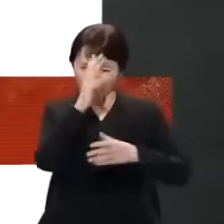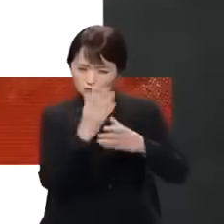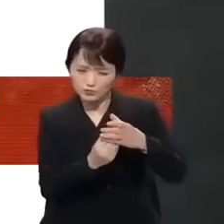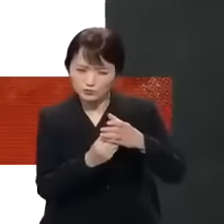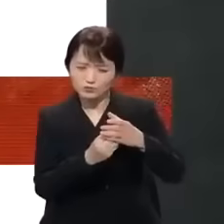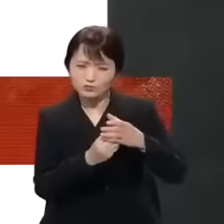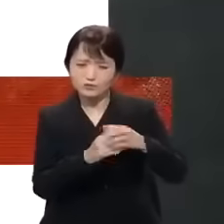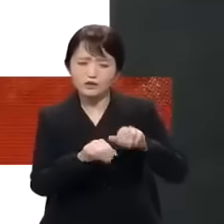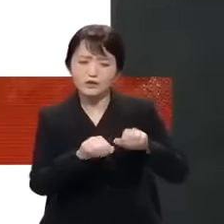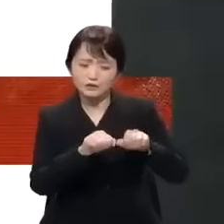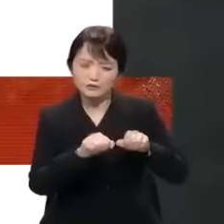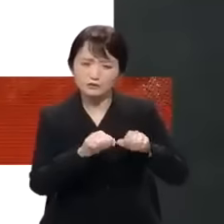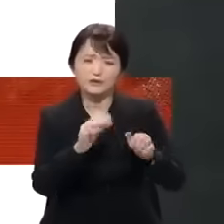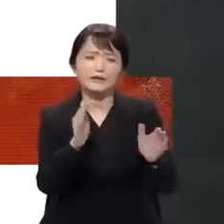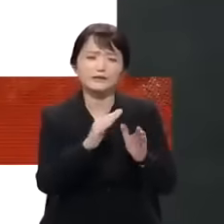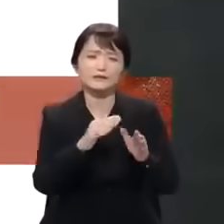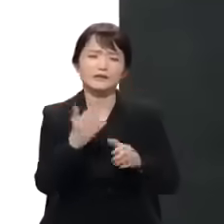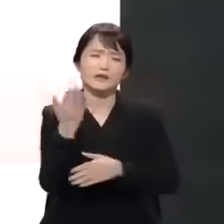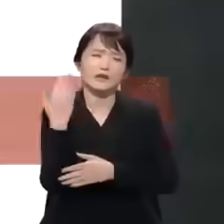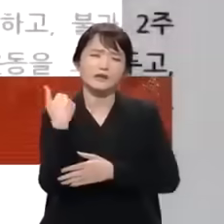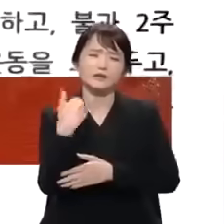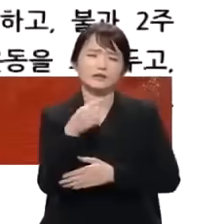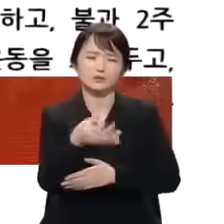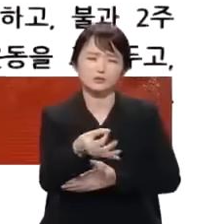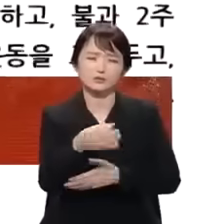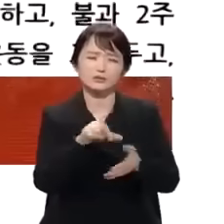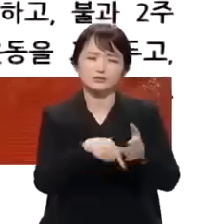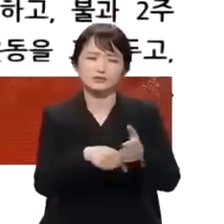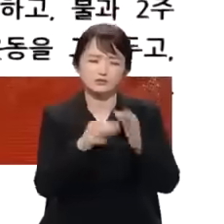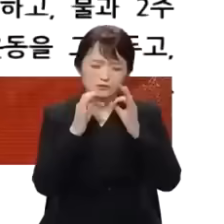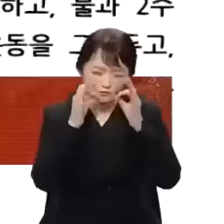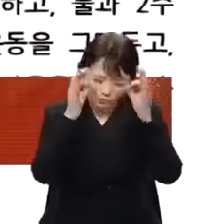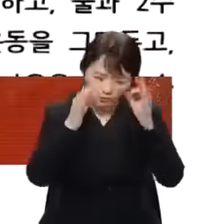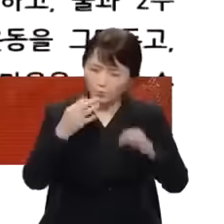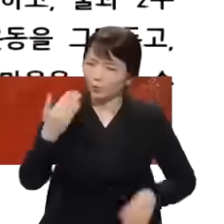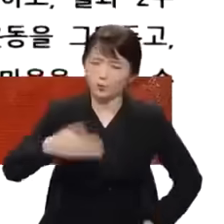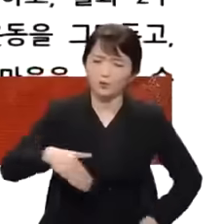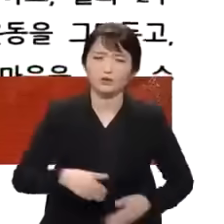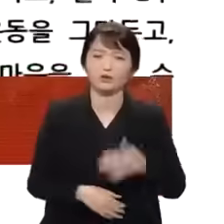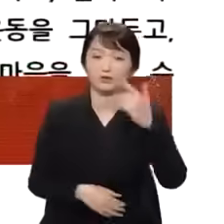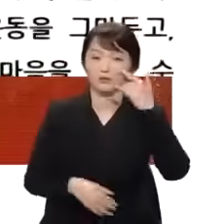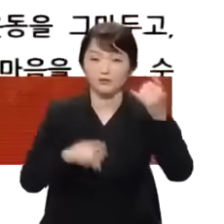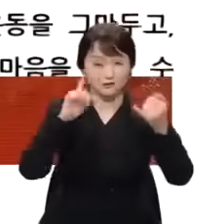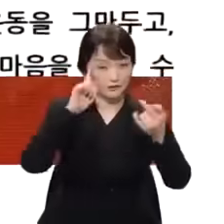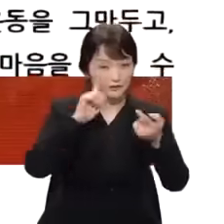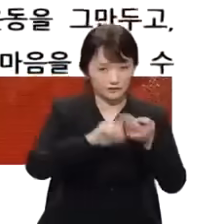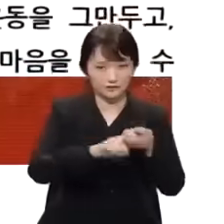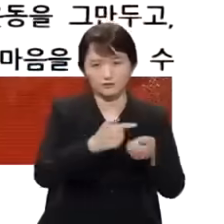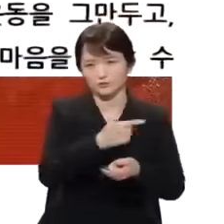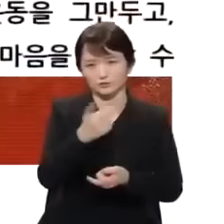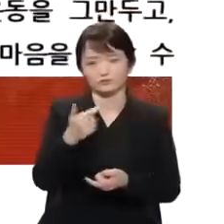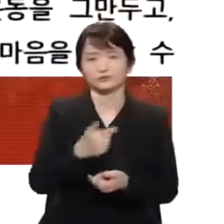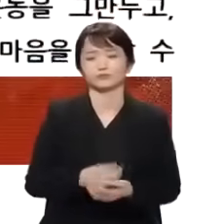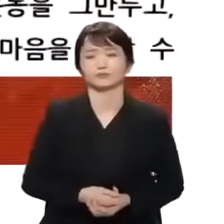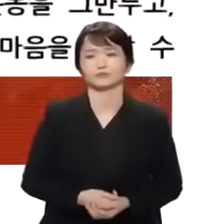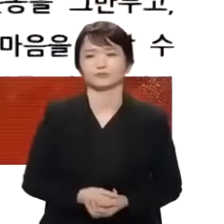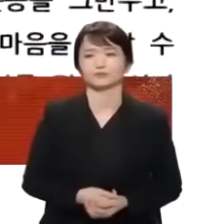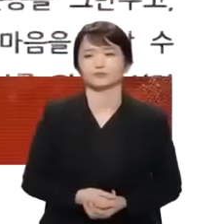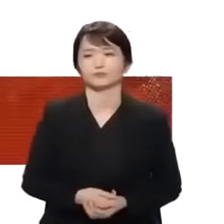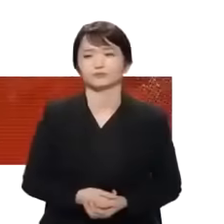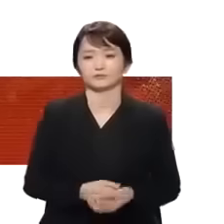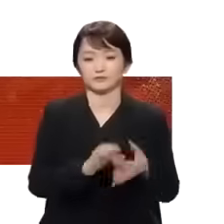그동안에 시간과 돈과 노력 이게 엄청날 겁니다 또 부모님들의 관심 그래서 이제 그 해당